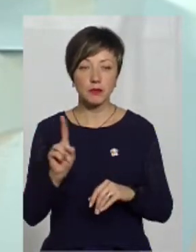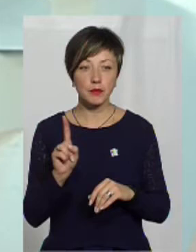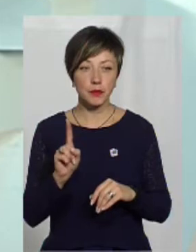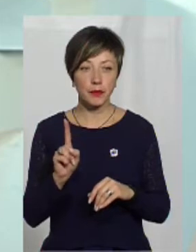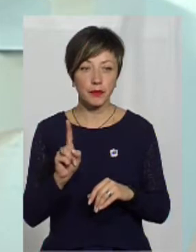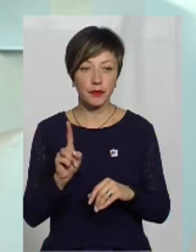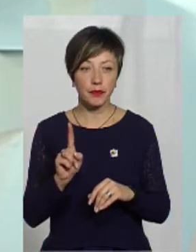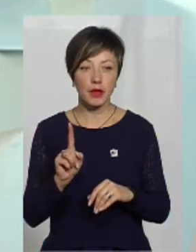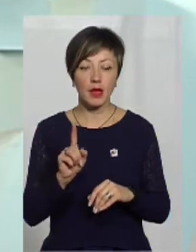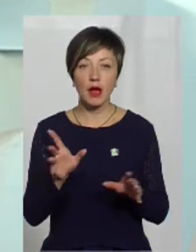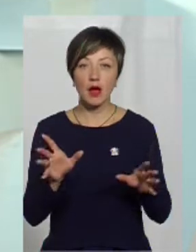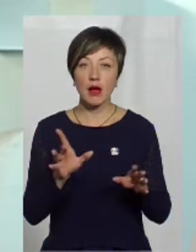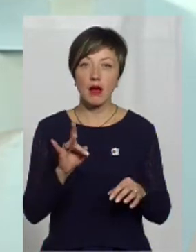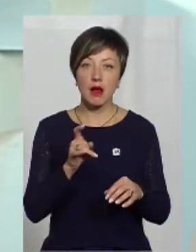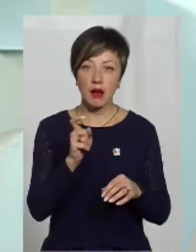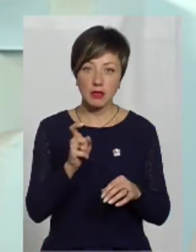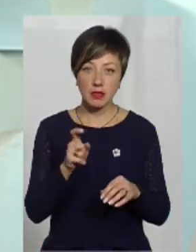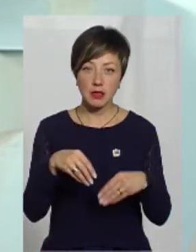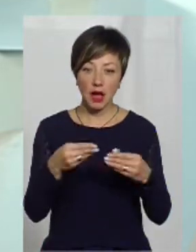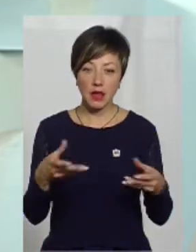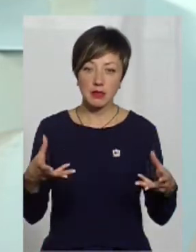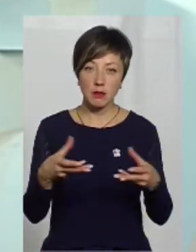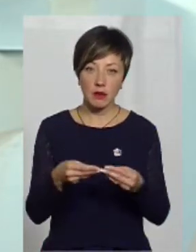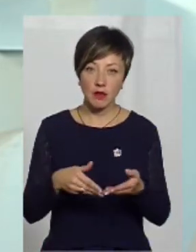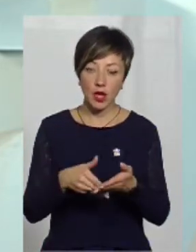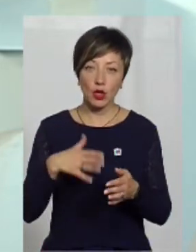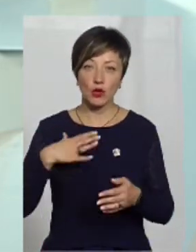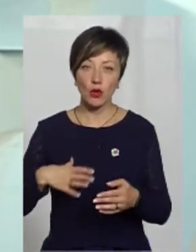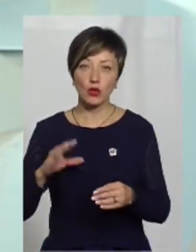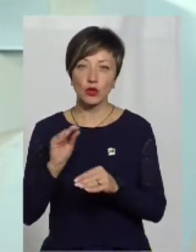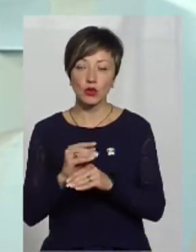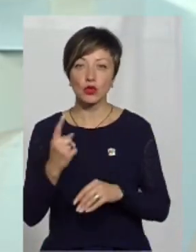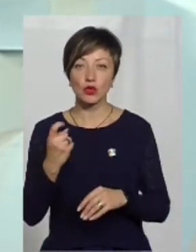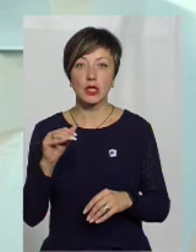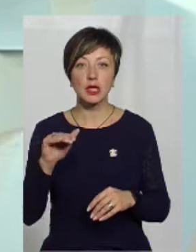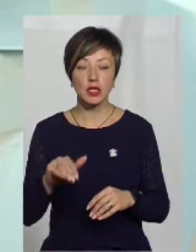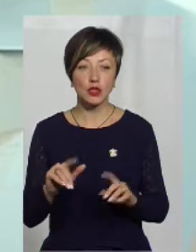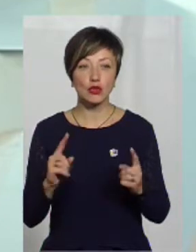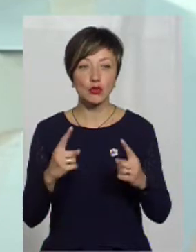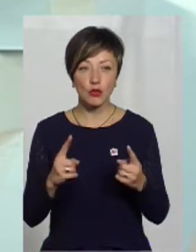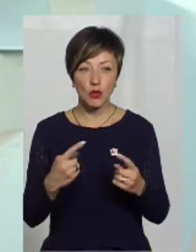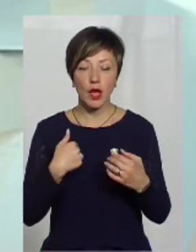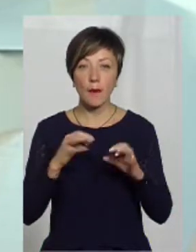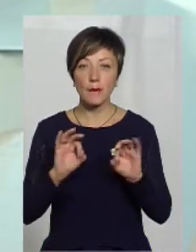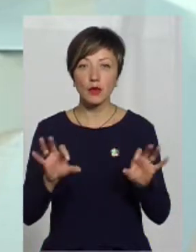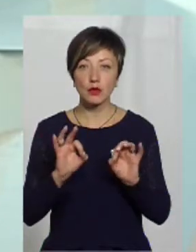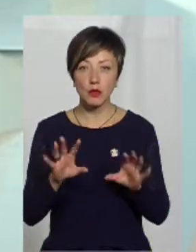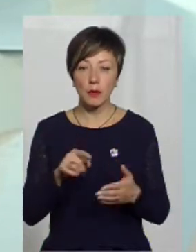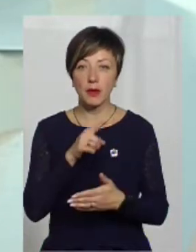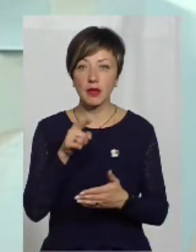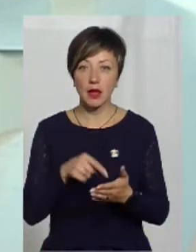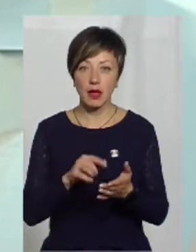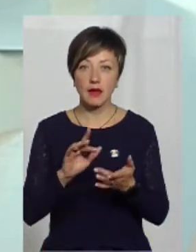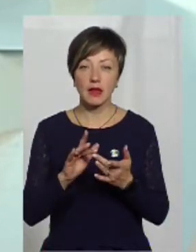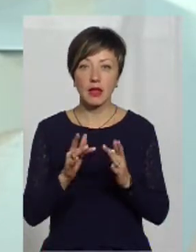що вони раз дали співфінансування і довелося ще додати 100 тисяч. Чому я поясню? Саме питання